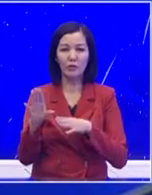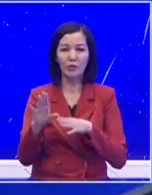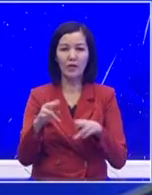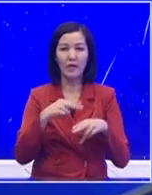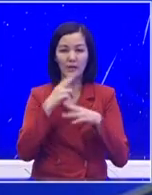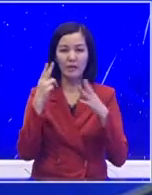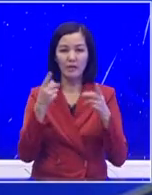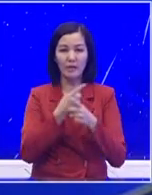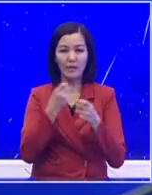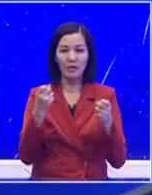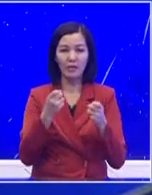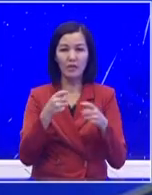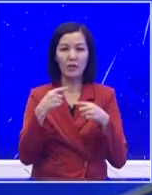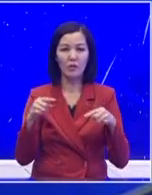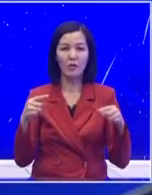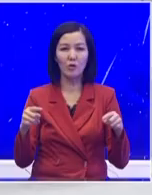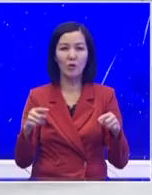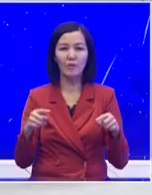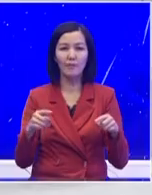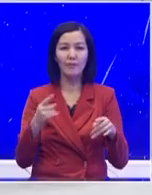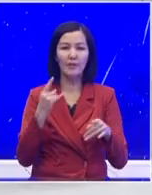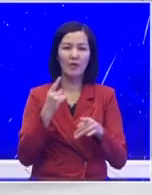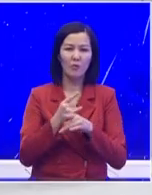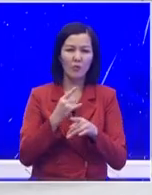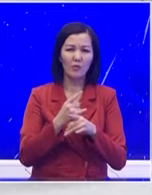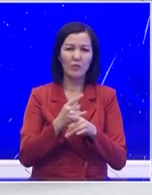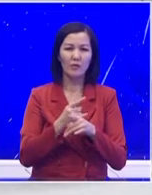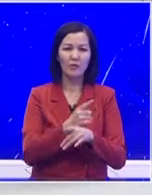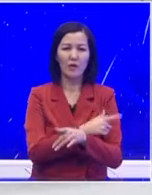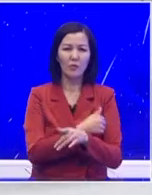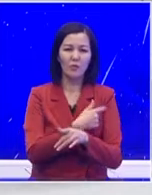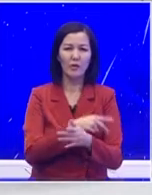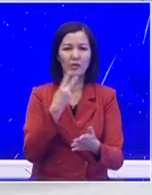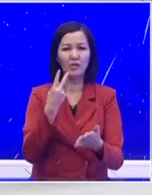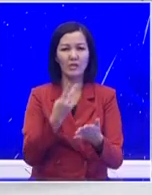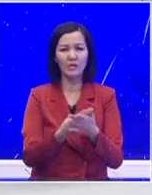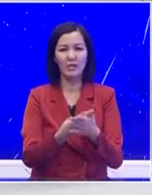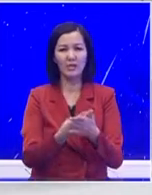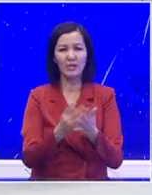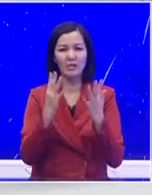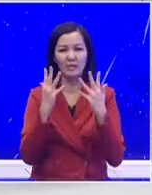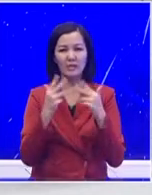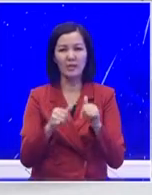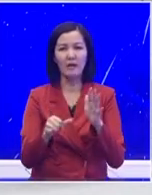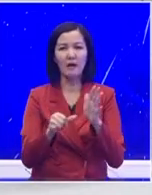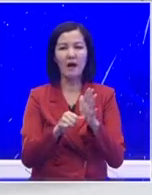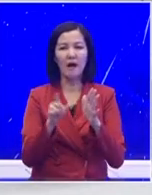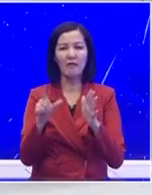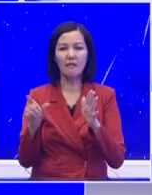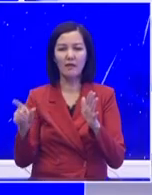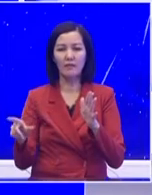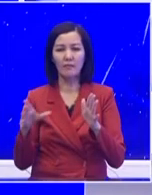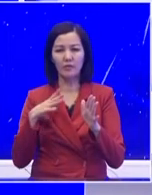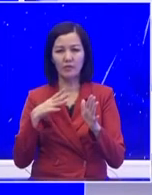жолдануда. Ескере кететін жайт, түрлі ақпараттар көздеріндегі мәліметтер бойынша ауруханаға жатқызылғандар